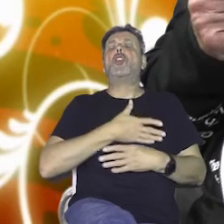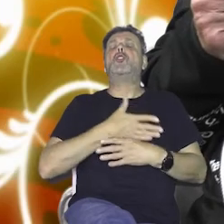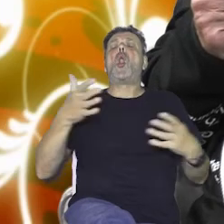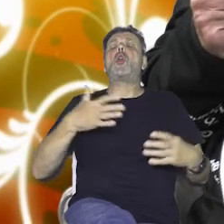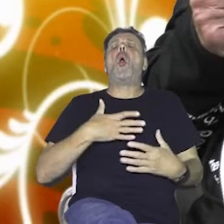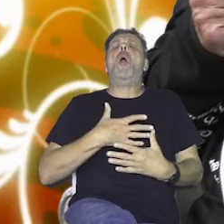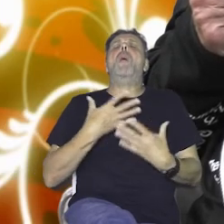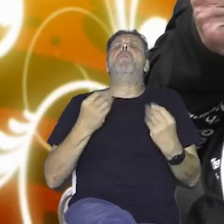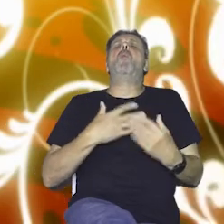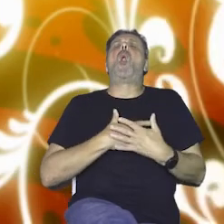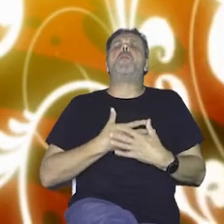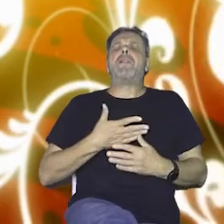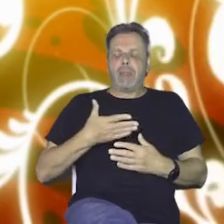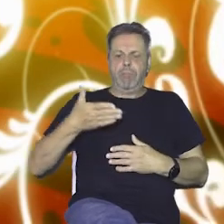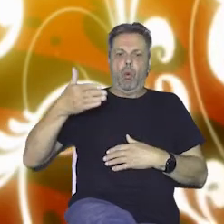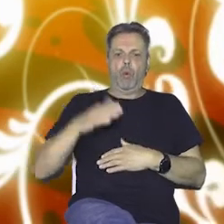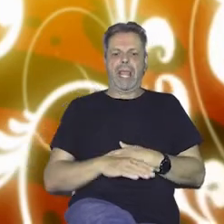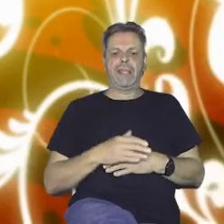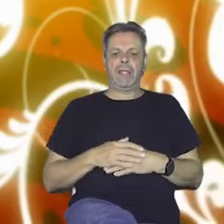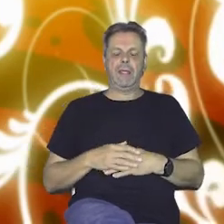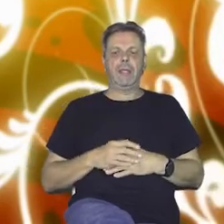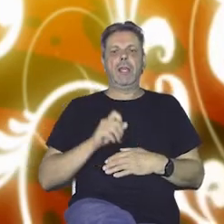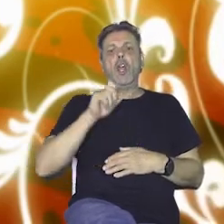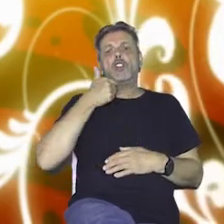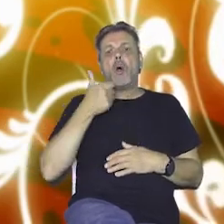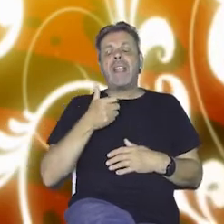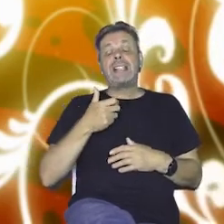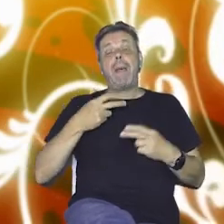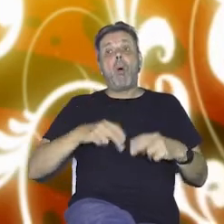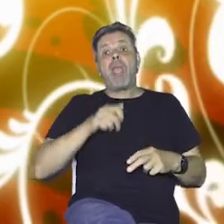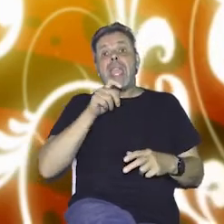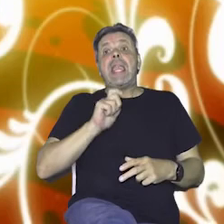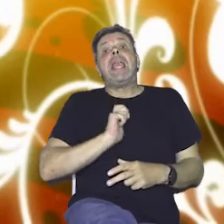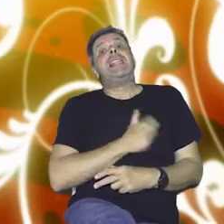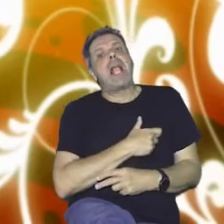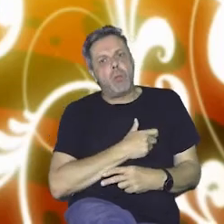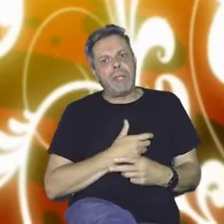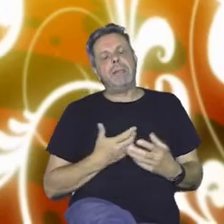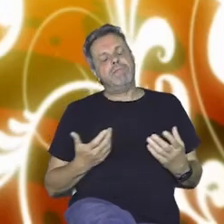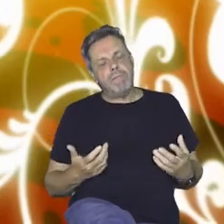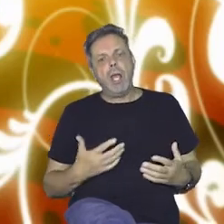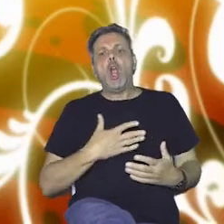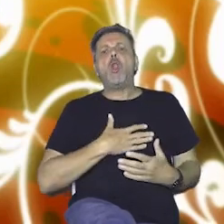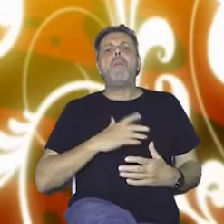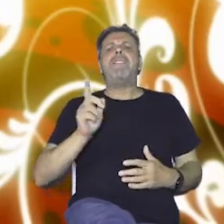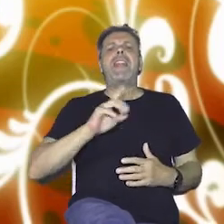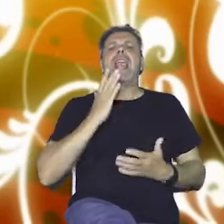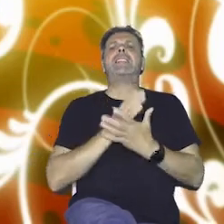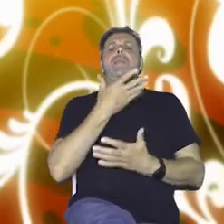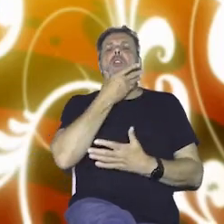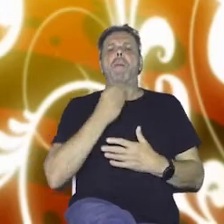umriti. Da. Čovjek se boji i zaljubiti. Da, boji se i zaljubiti. Jer ljubav nije samo